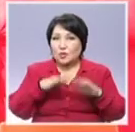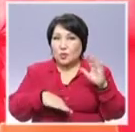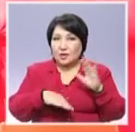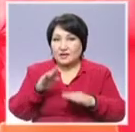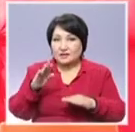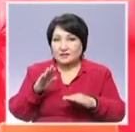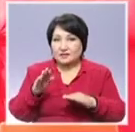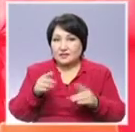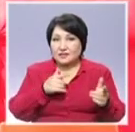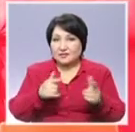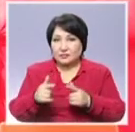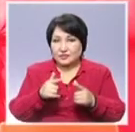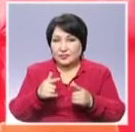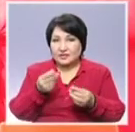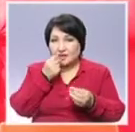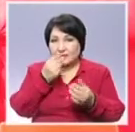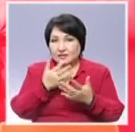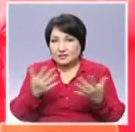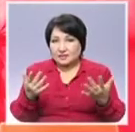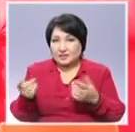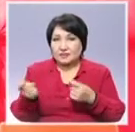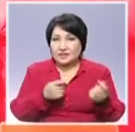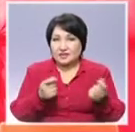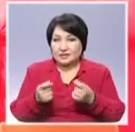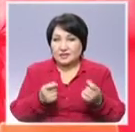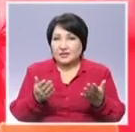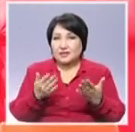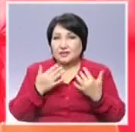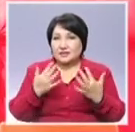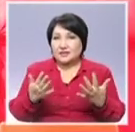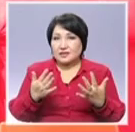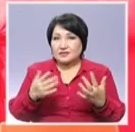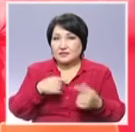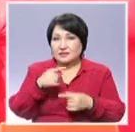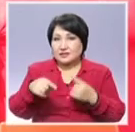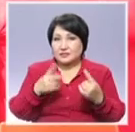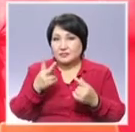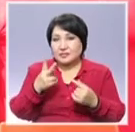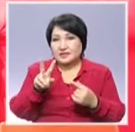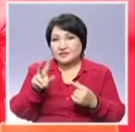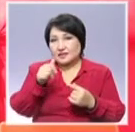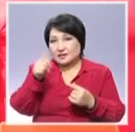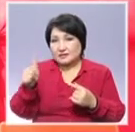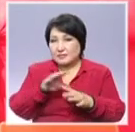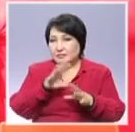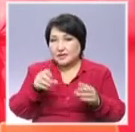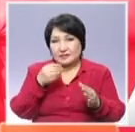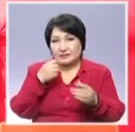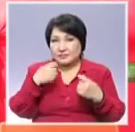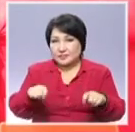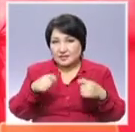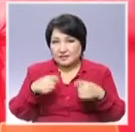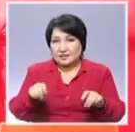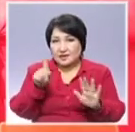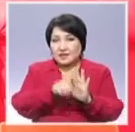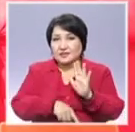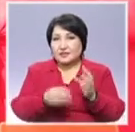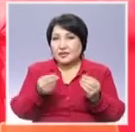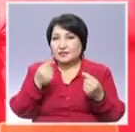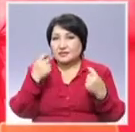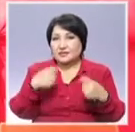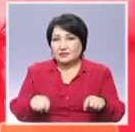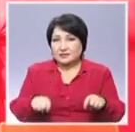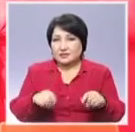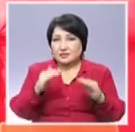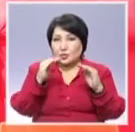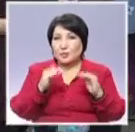әкелдік. Көп мөлшерде әкелгенбіз, енді қазір айналасы 1-2 сағатқа жеткен жоқ, бәрі өтіп кетті, арзан бағада сатылды және